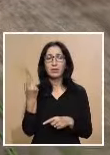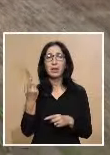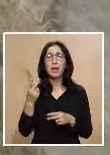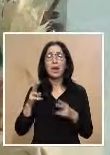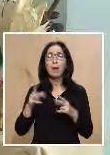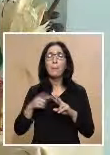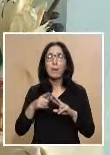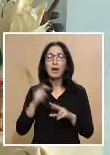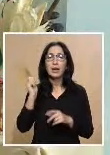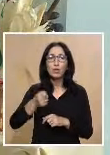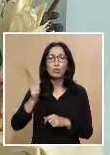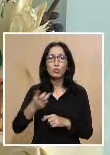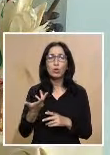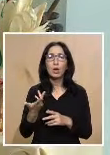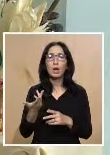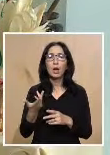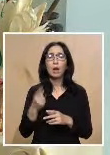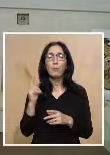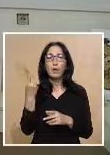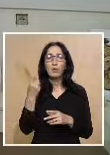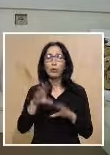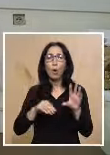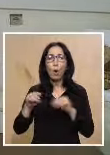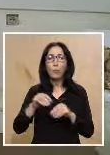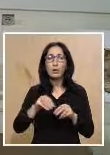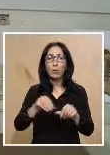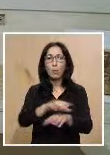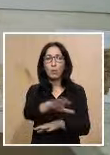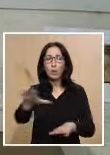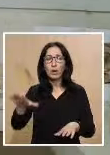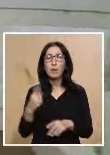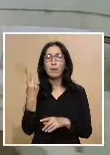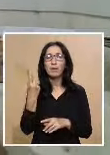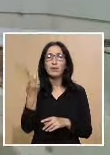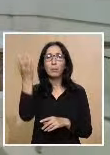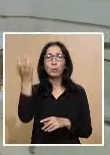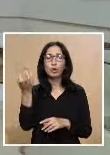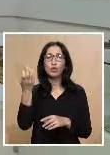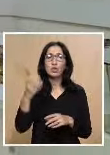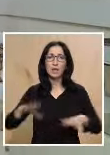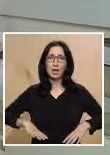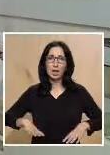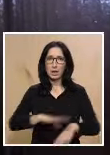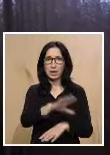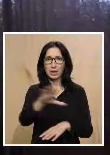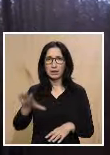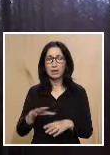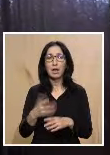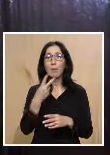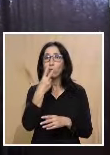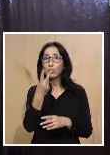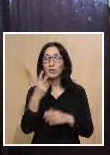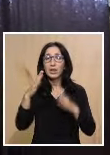– паренчук, железни брани, плугове, първото опитно поле и първа ботаническа градина. Можете да видите сградата